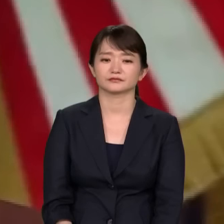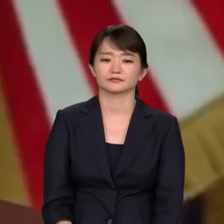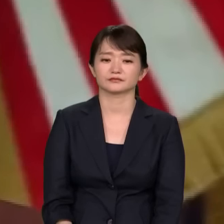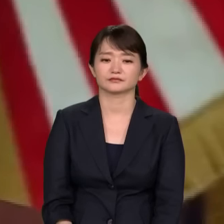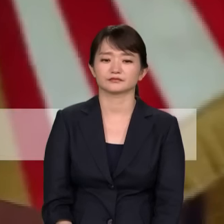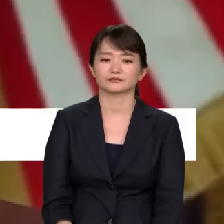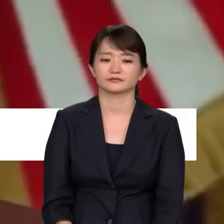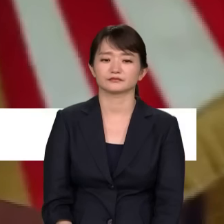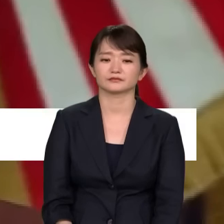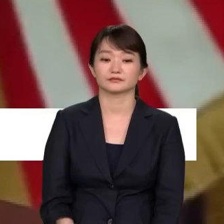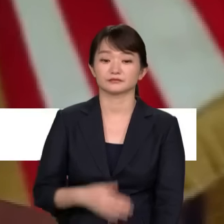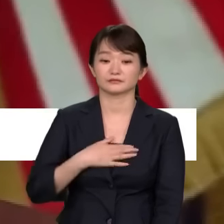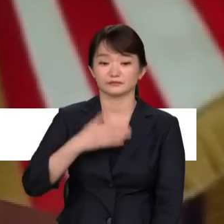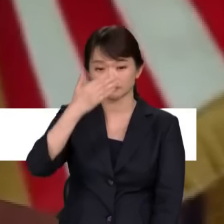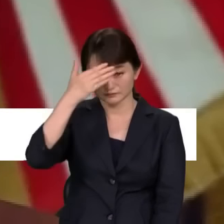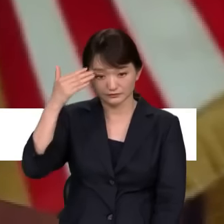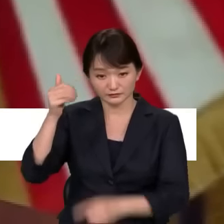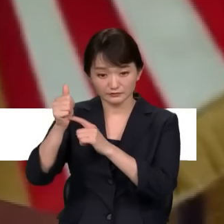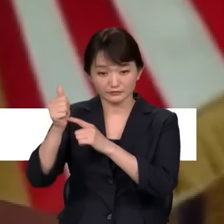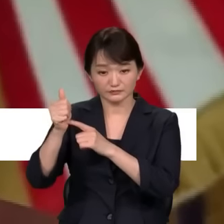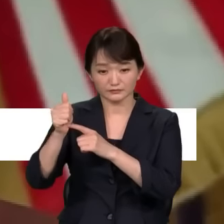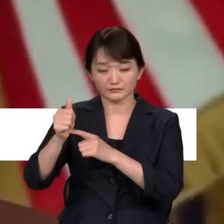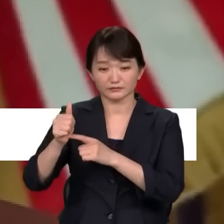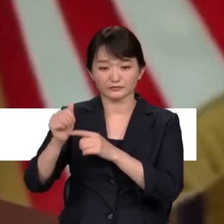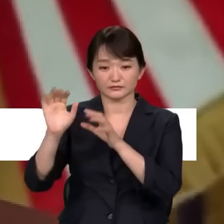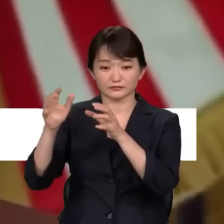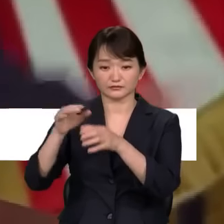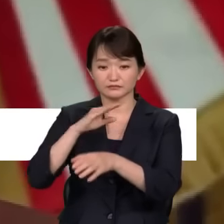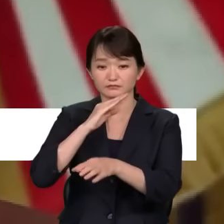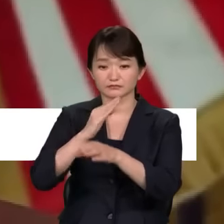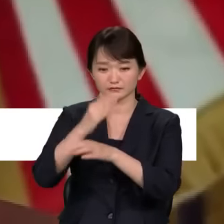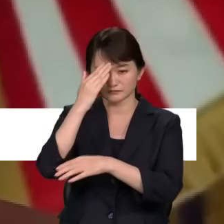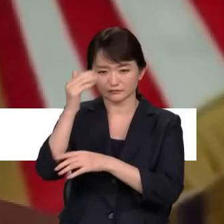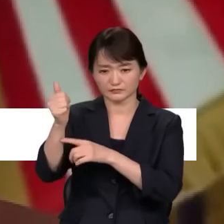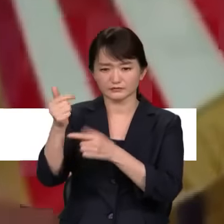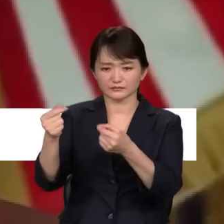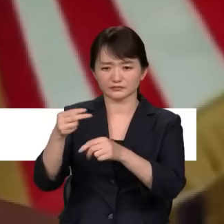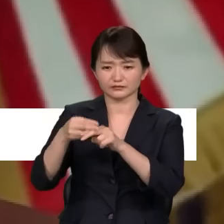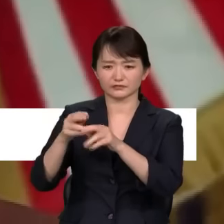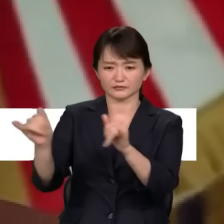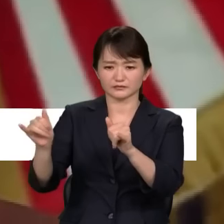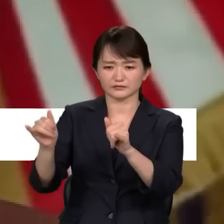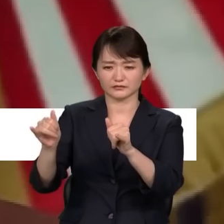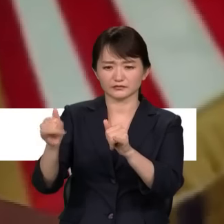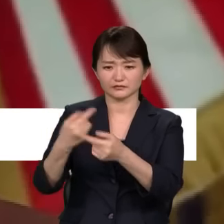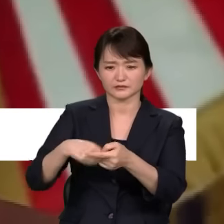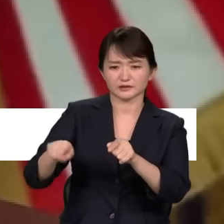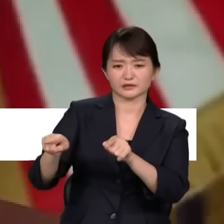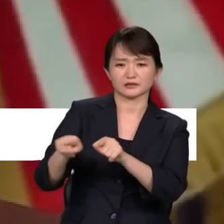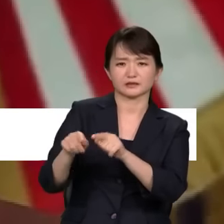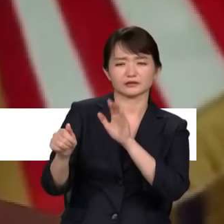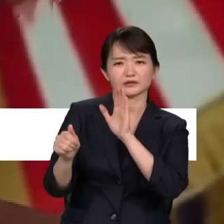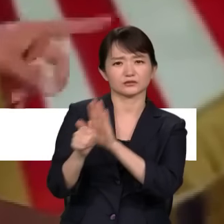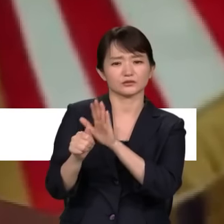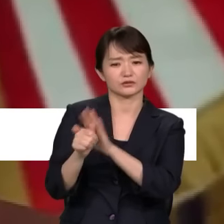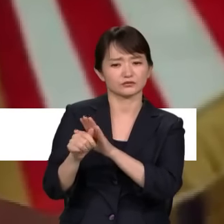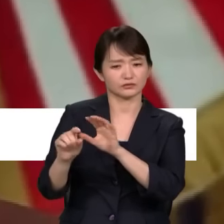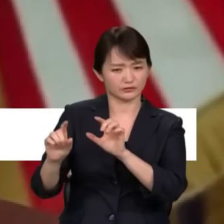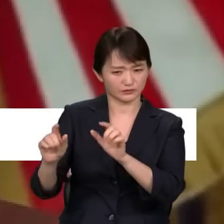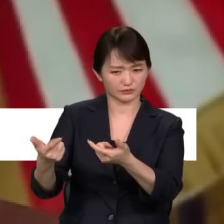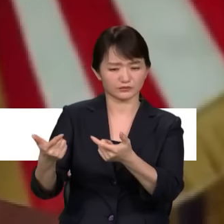I will not cozy up to tyrants and dictators like Kim Jong-un who are rooting for Trump. Who